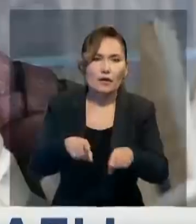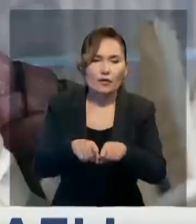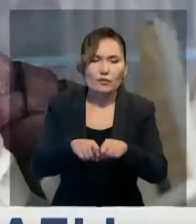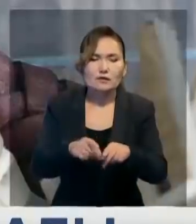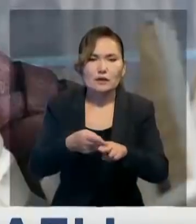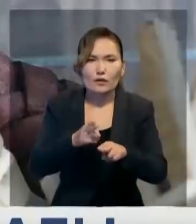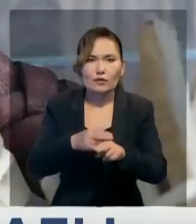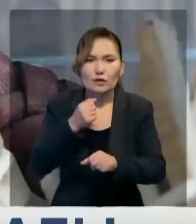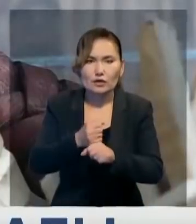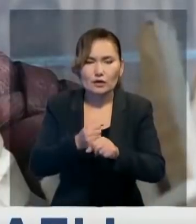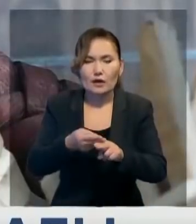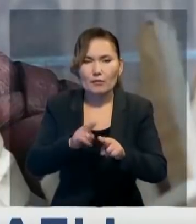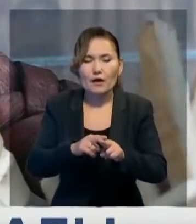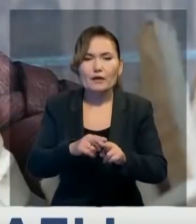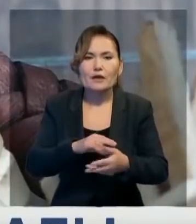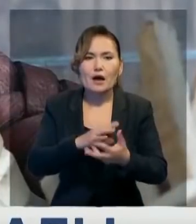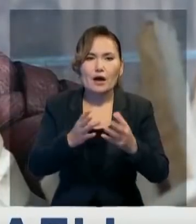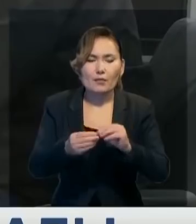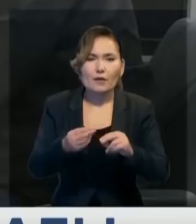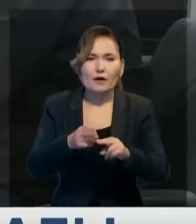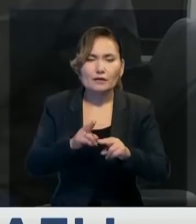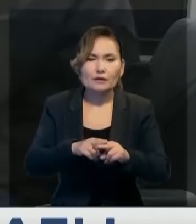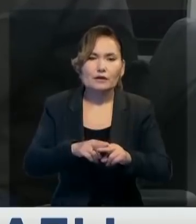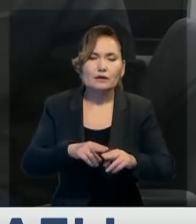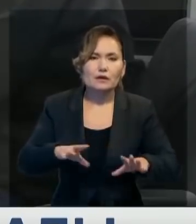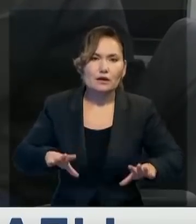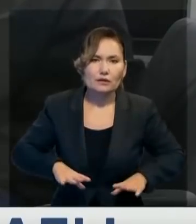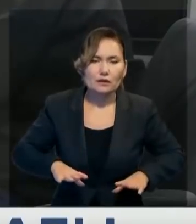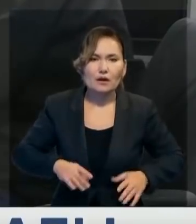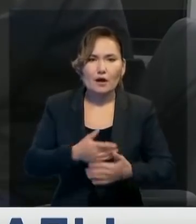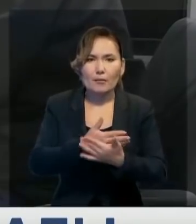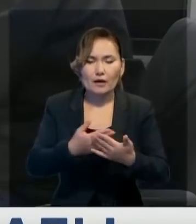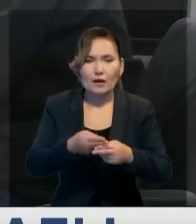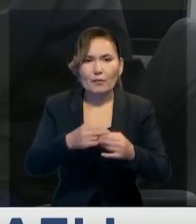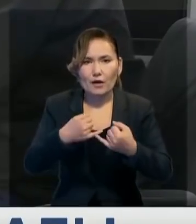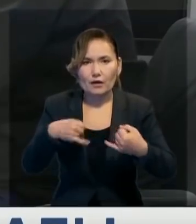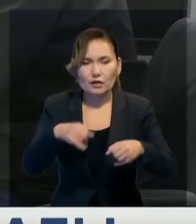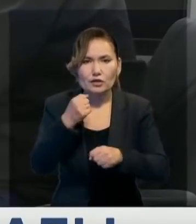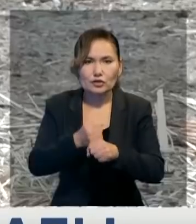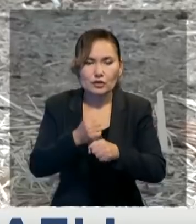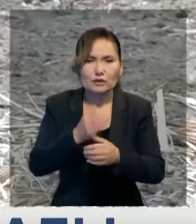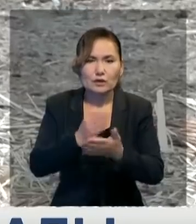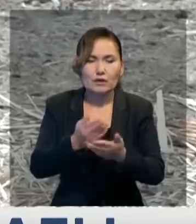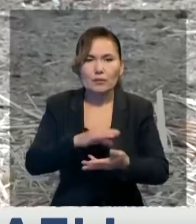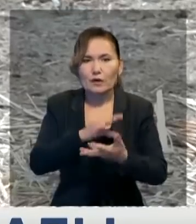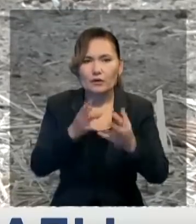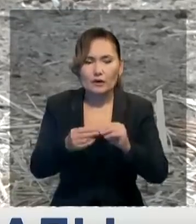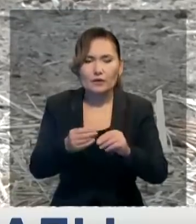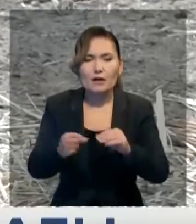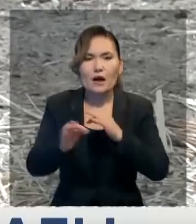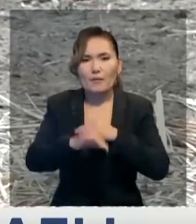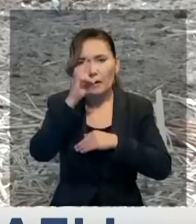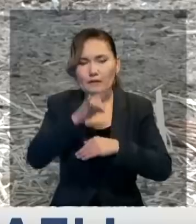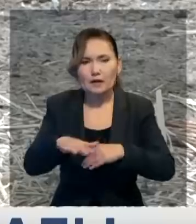болады. Қамшылар негізінен 6 тұтам ат қамшы және 9 тұтам дойыр болып бөлінеді. Оларында өзіндік өлшемі бар. Ескі тәмсілдерді батыс өңірі ат